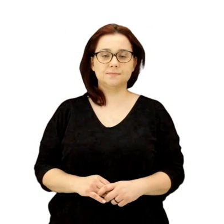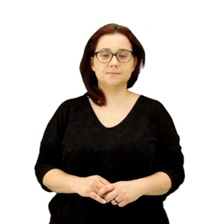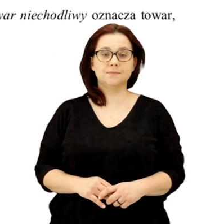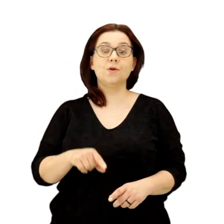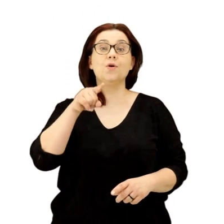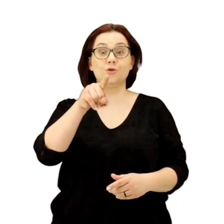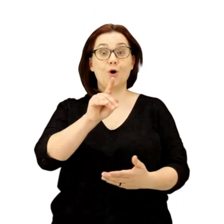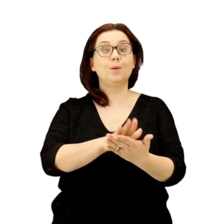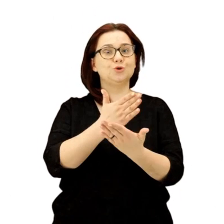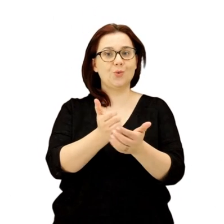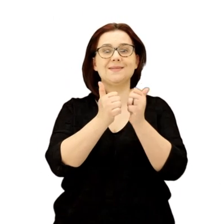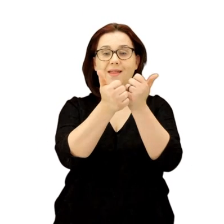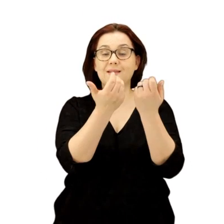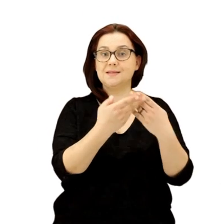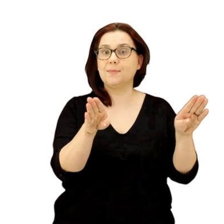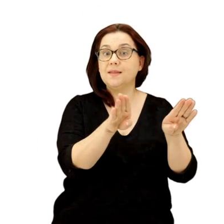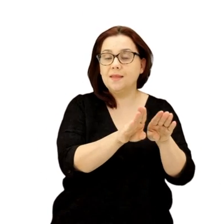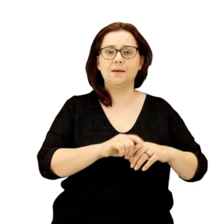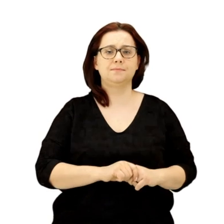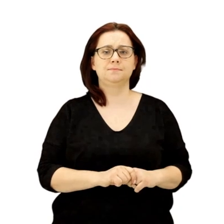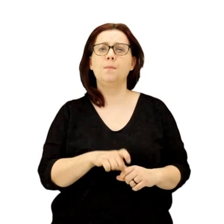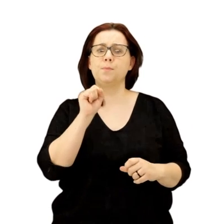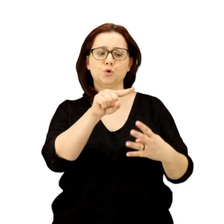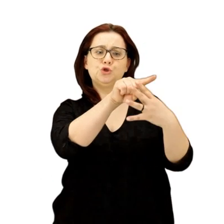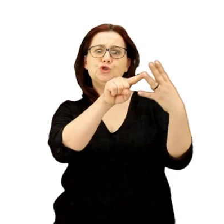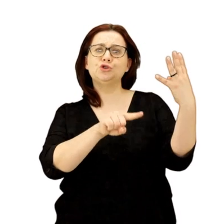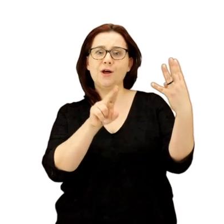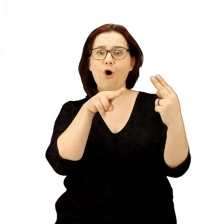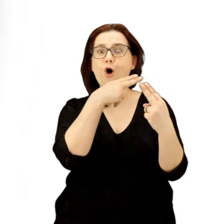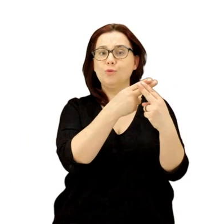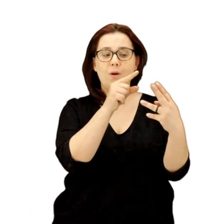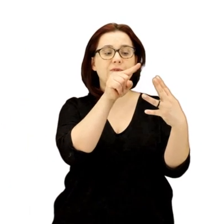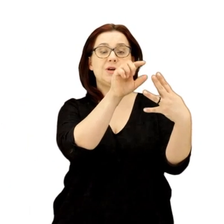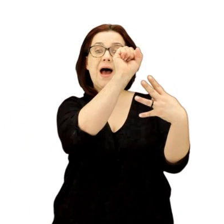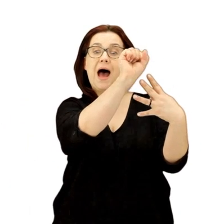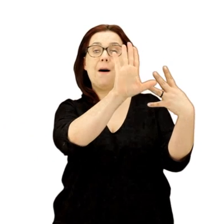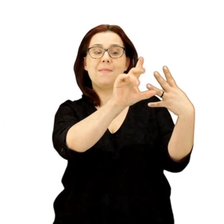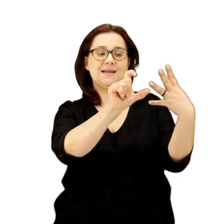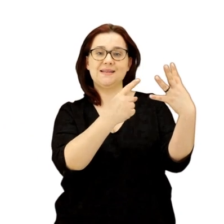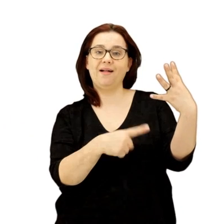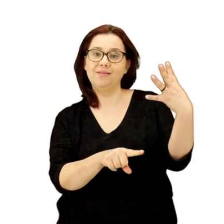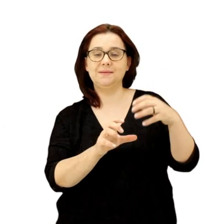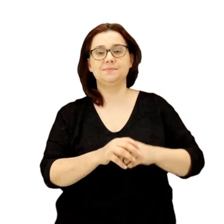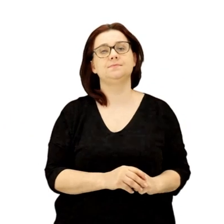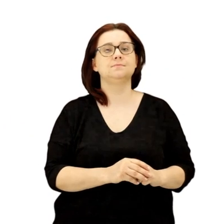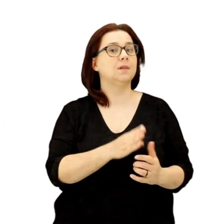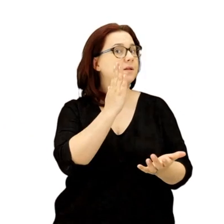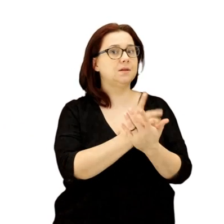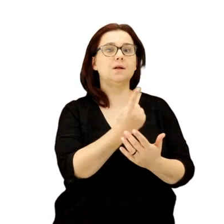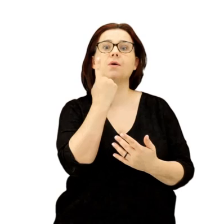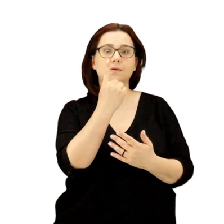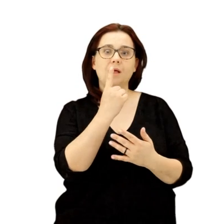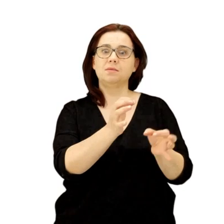To przykład zadania zamkniętego. Mamy cztery możliwości odpowiedzi oznaczone literami A, B, C i D. Tylko